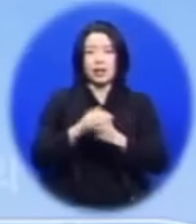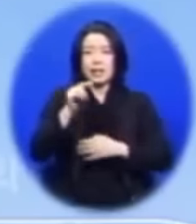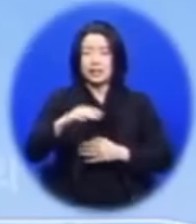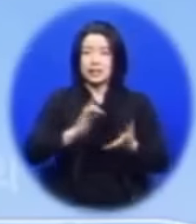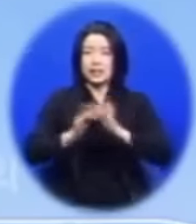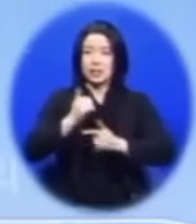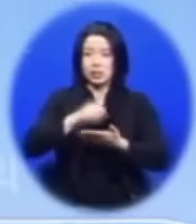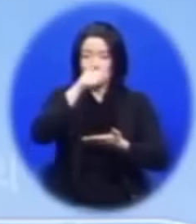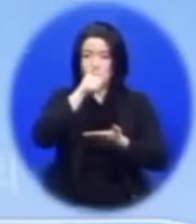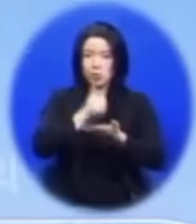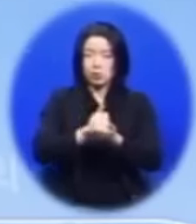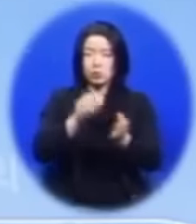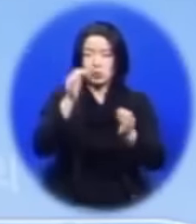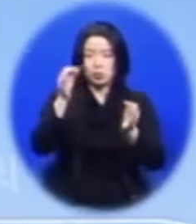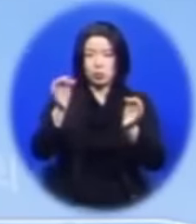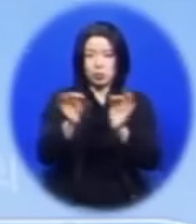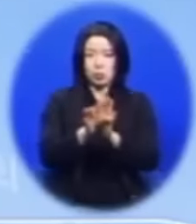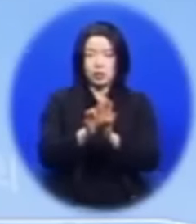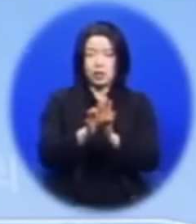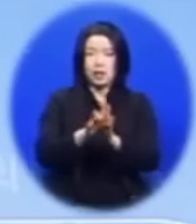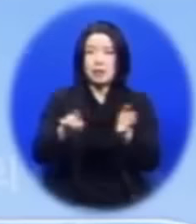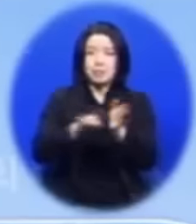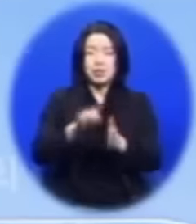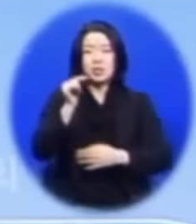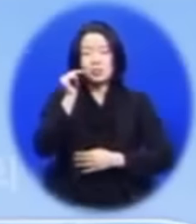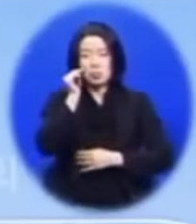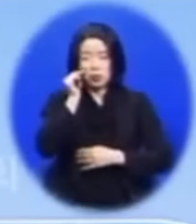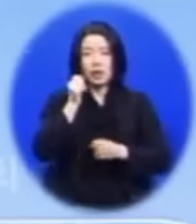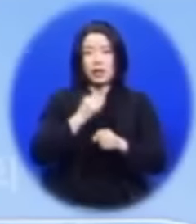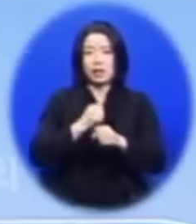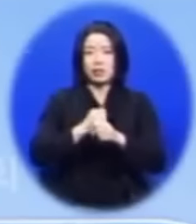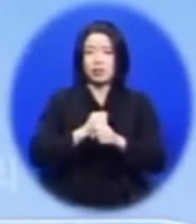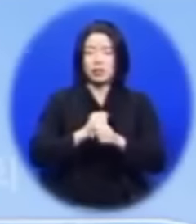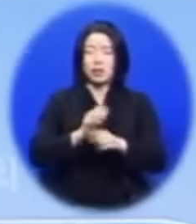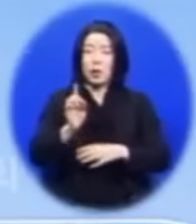하는 키가 되는 것이 바로 성신입자체